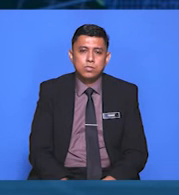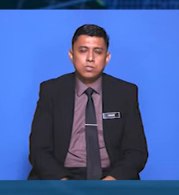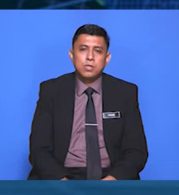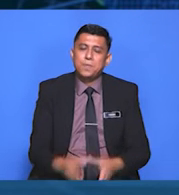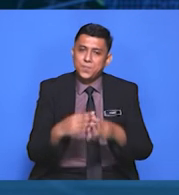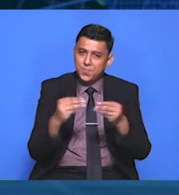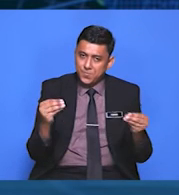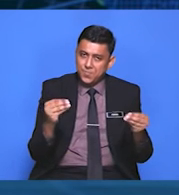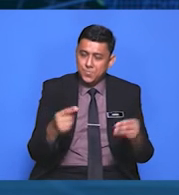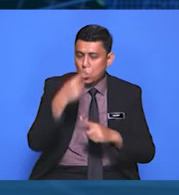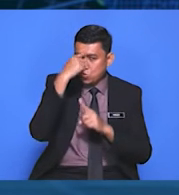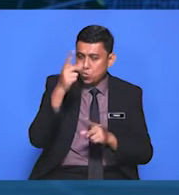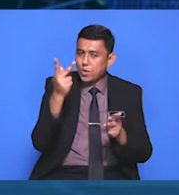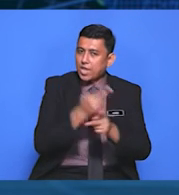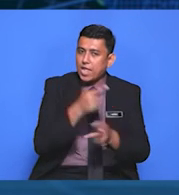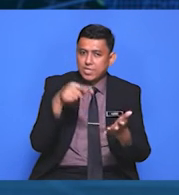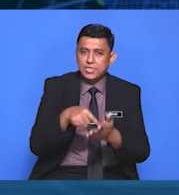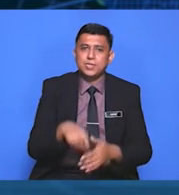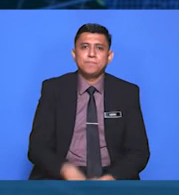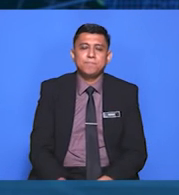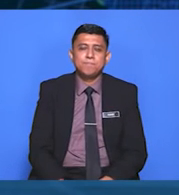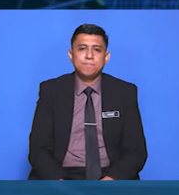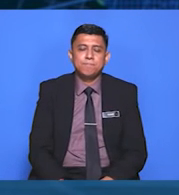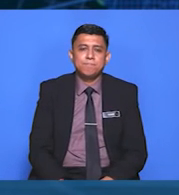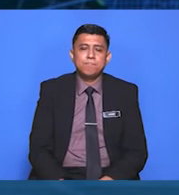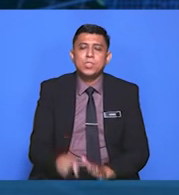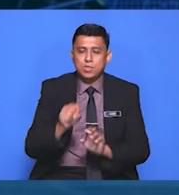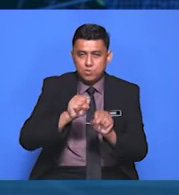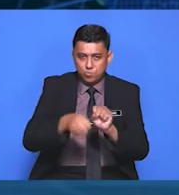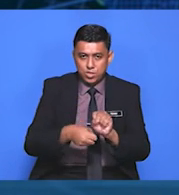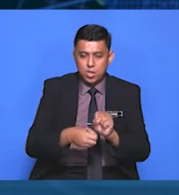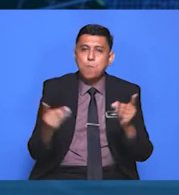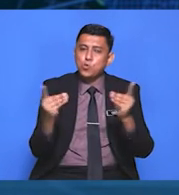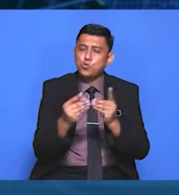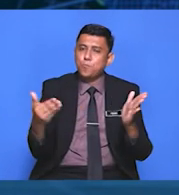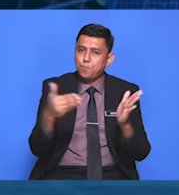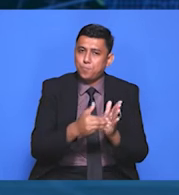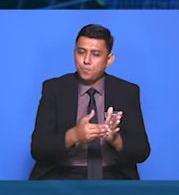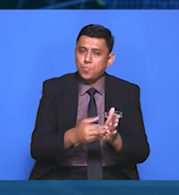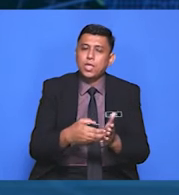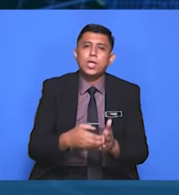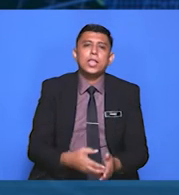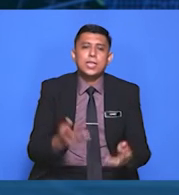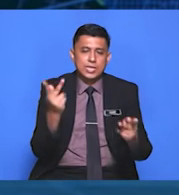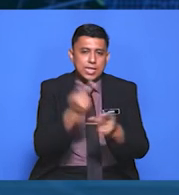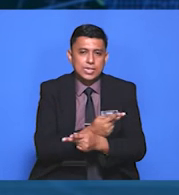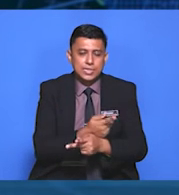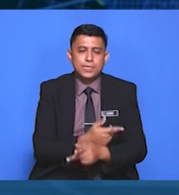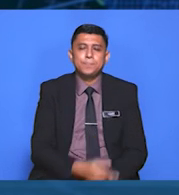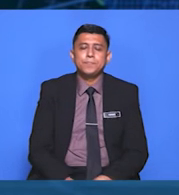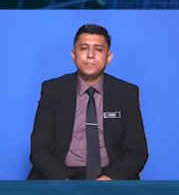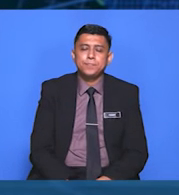Sekian sahaja untuk episod kali ini. Semoga bertemu lagi di episod yang akan